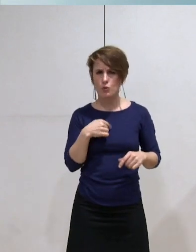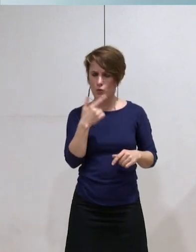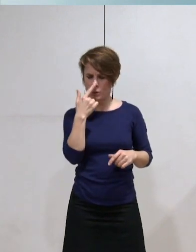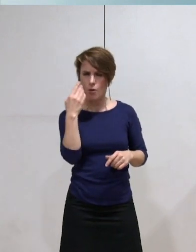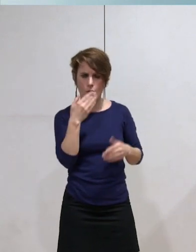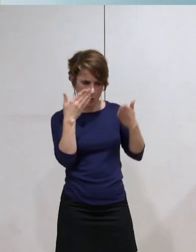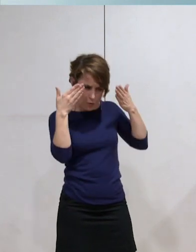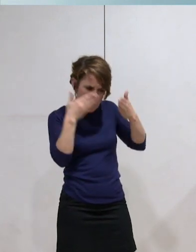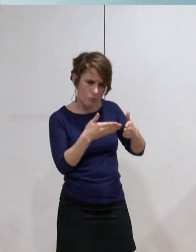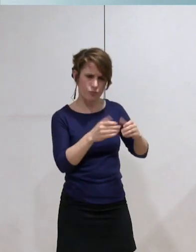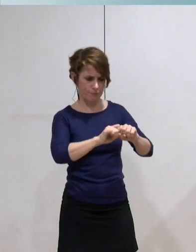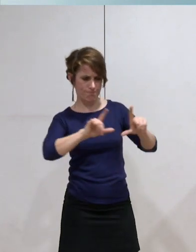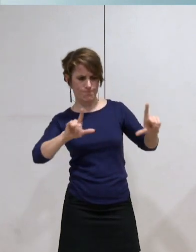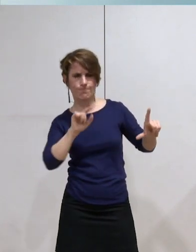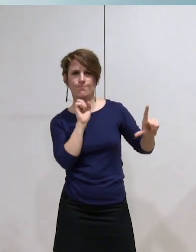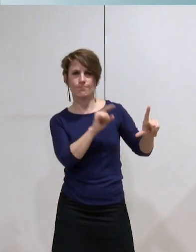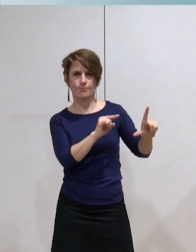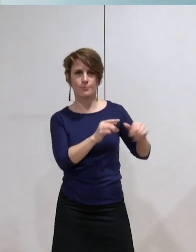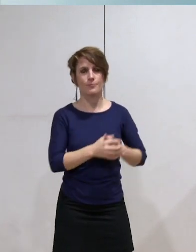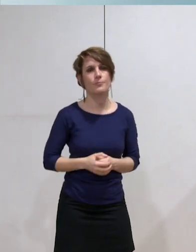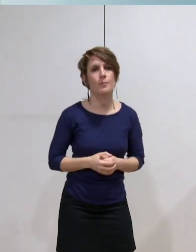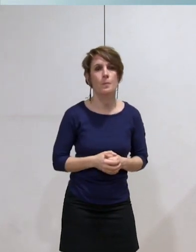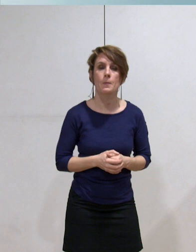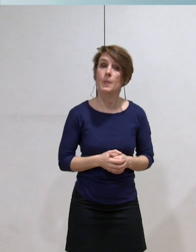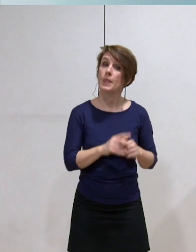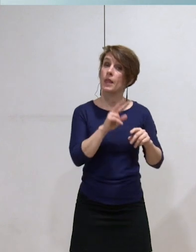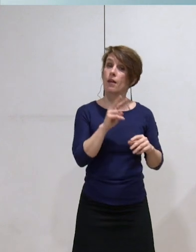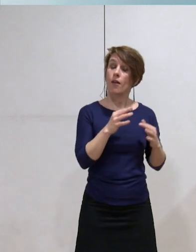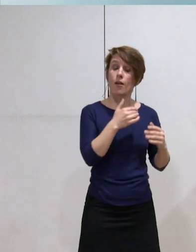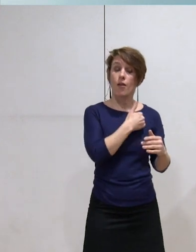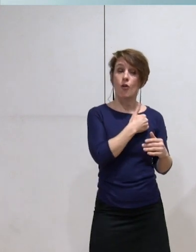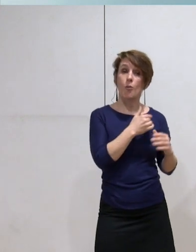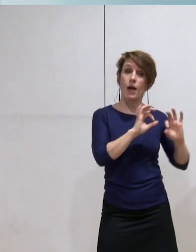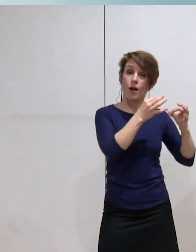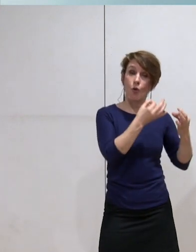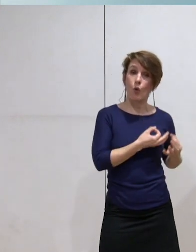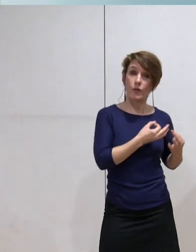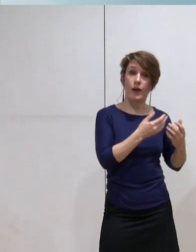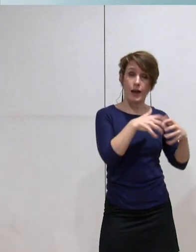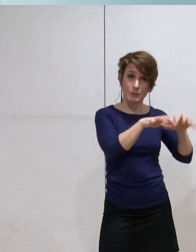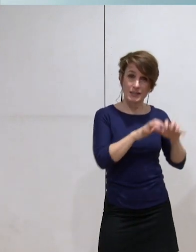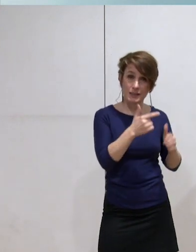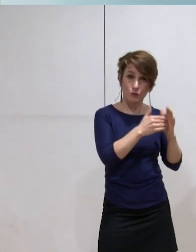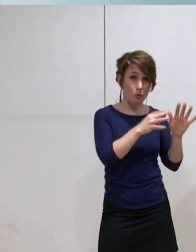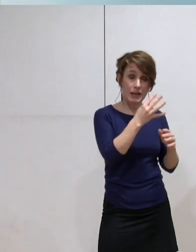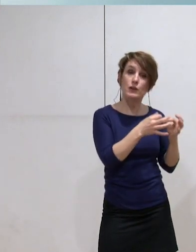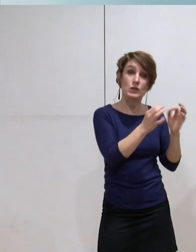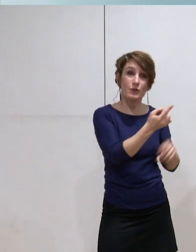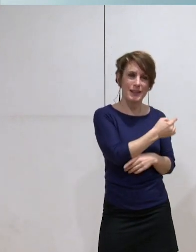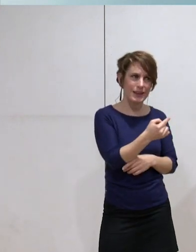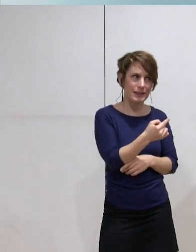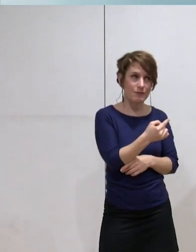ce montant qui effectivement au compte administratif 2014 était négatif à hauteur de